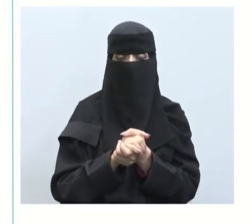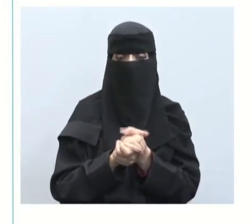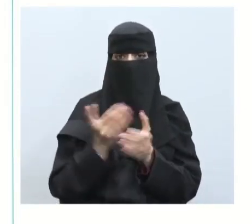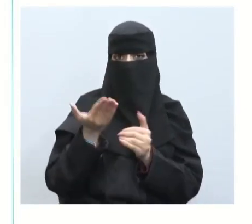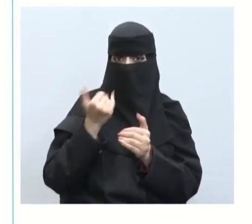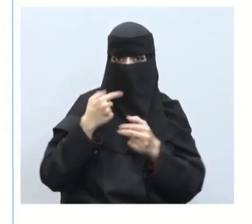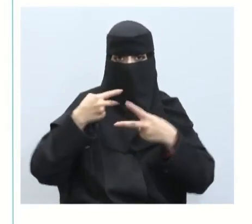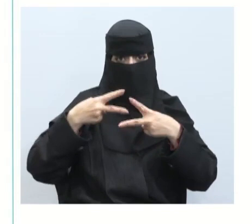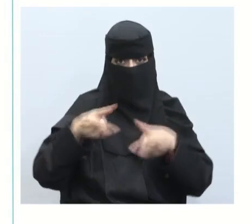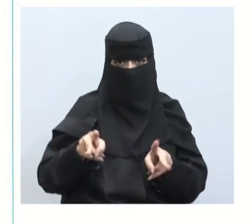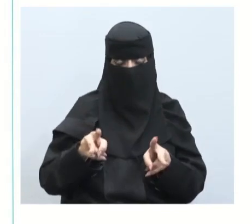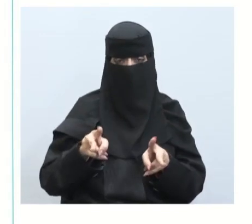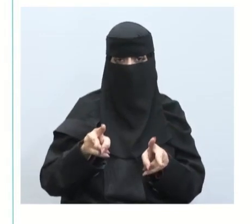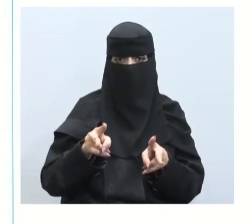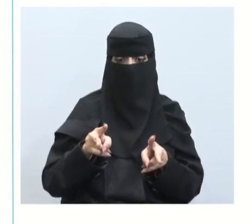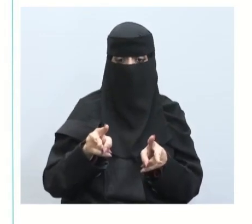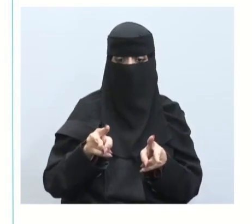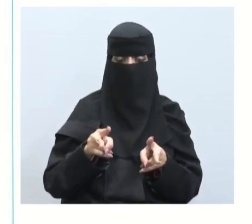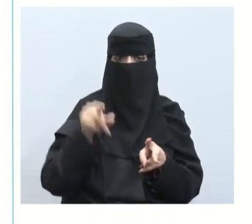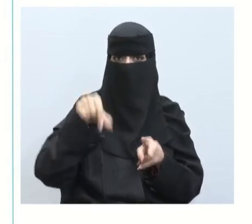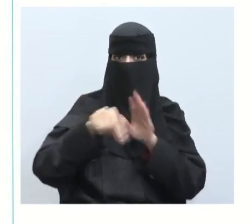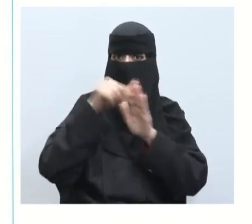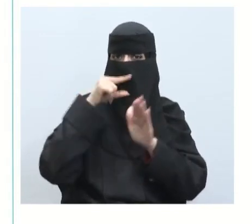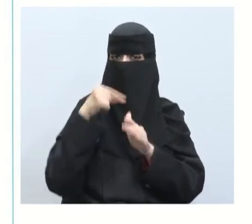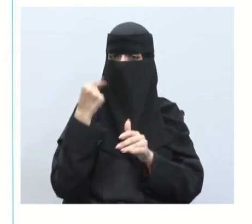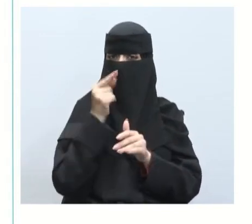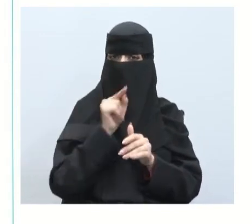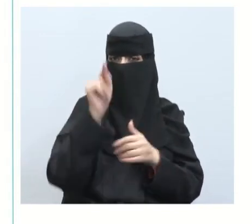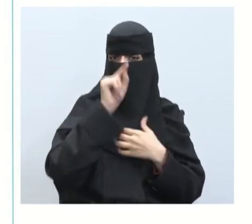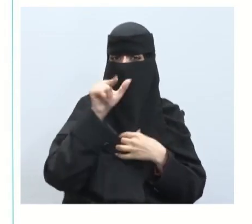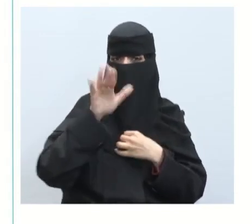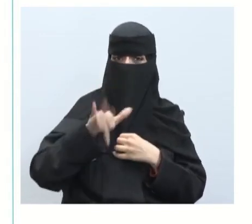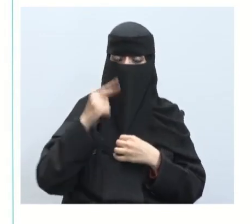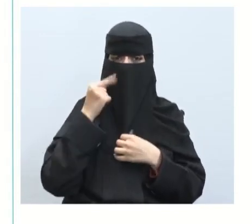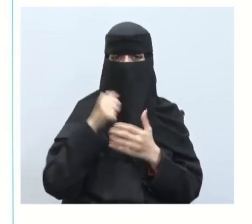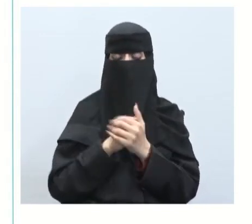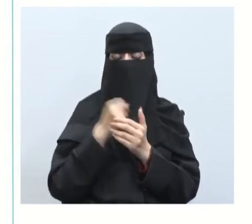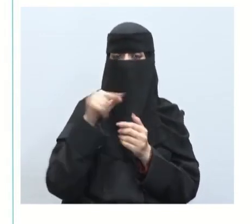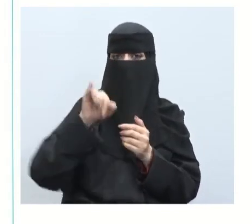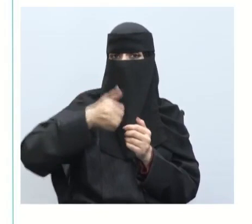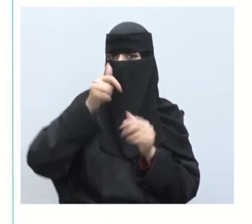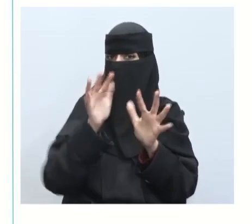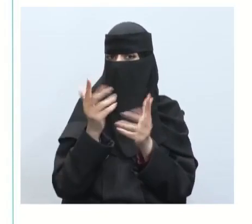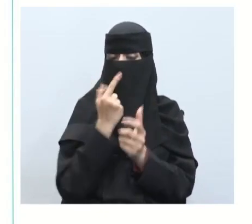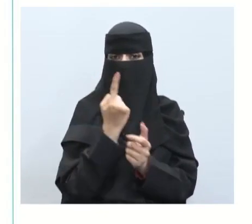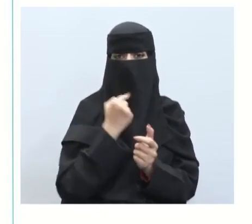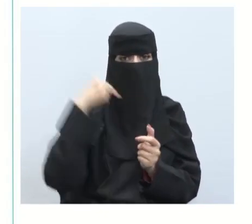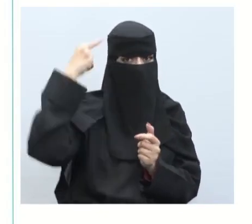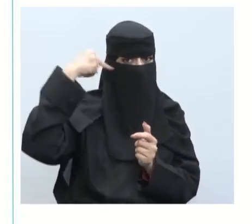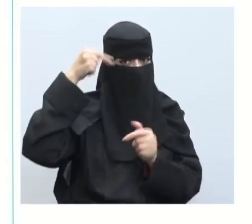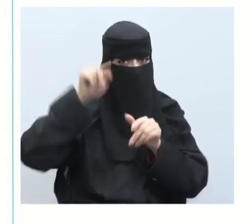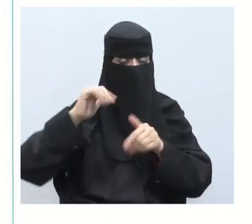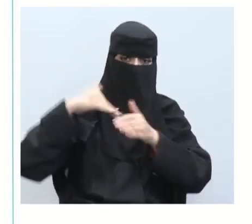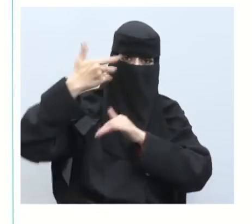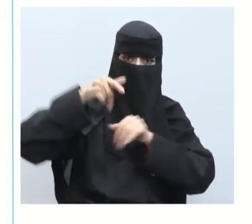قبل ان نبدا في الدرس دعونا ناخذ درس من الواقع حاله ناخذها ونفكر فيها